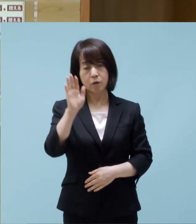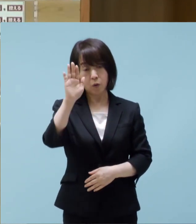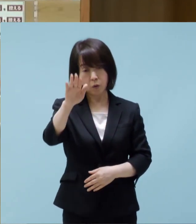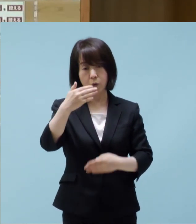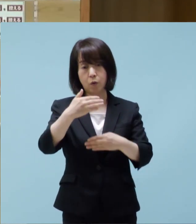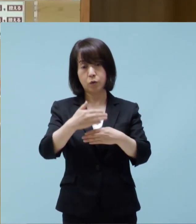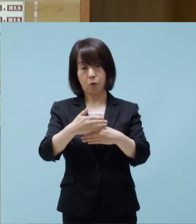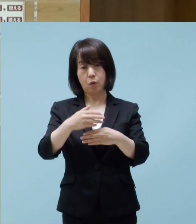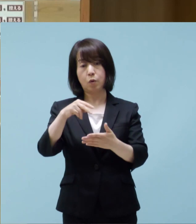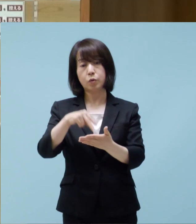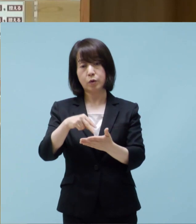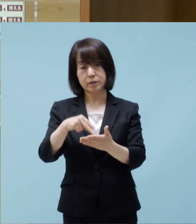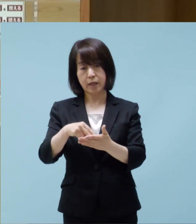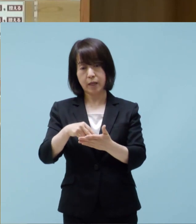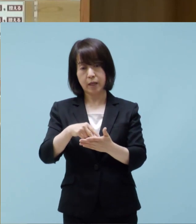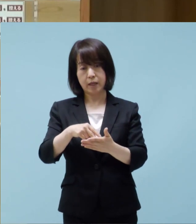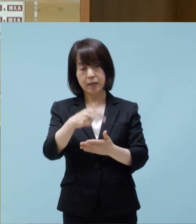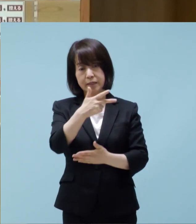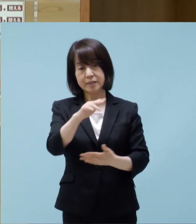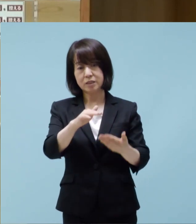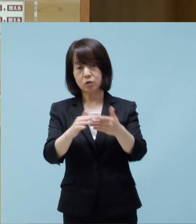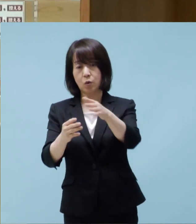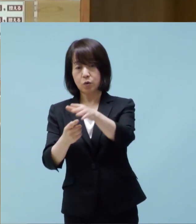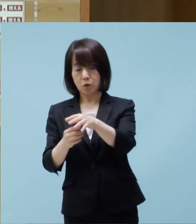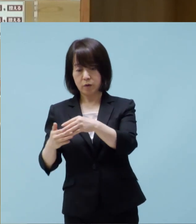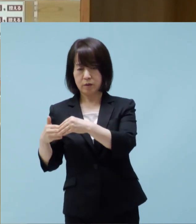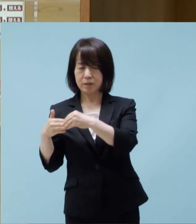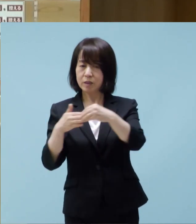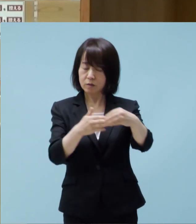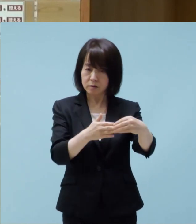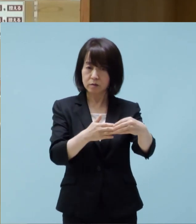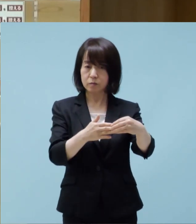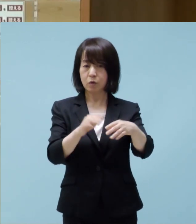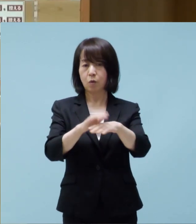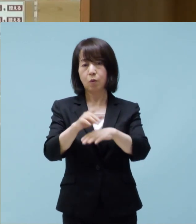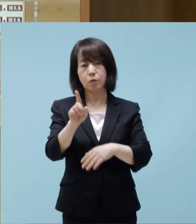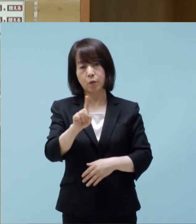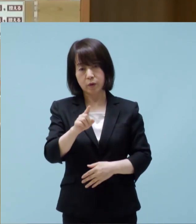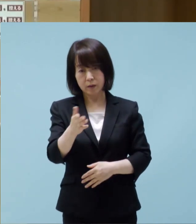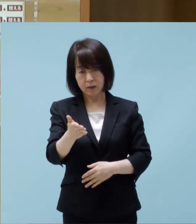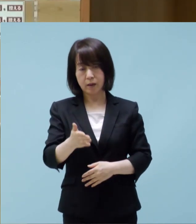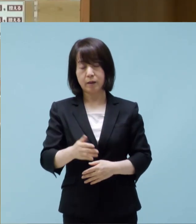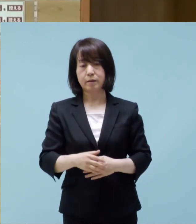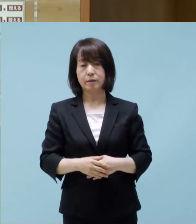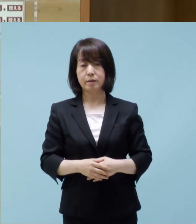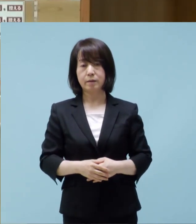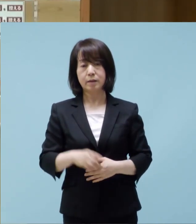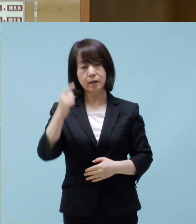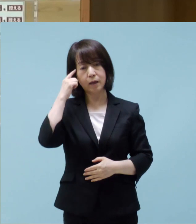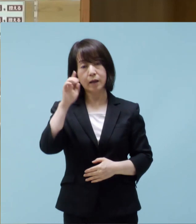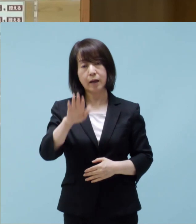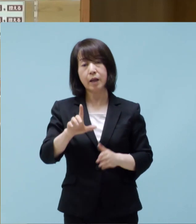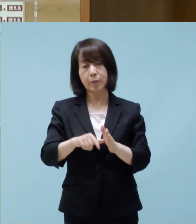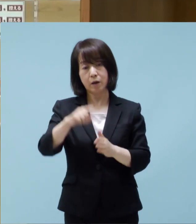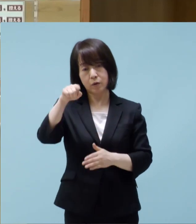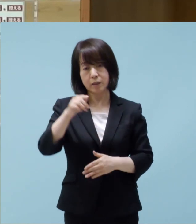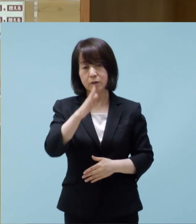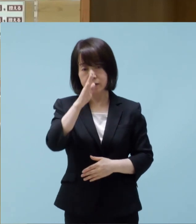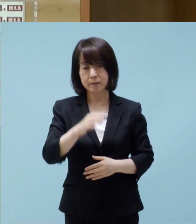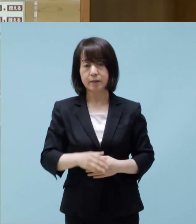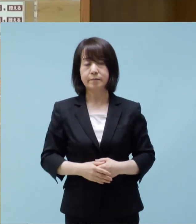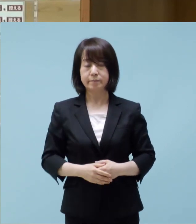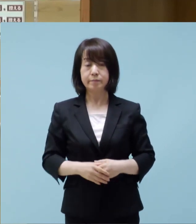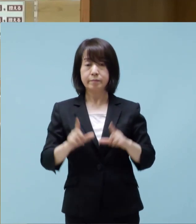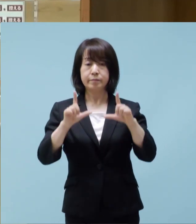リーダーシップを取っていかれる、あるいはこの点は特に力を入れていきたいとか、もしあればお願いします。 取り組み状況、